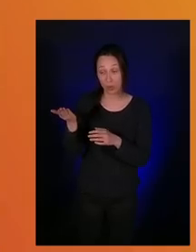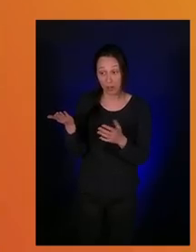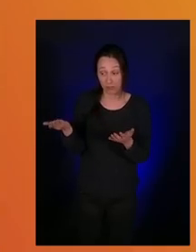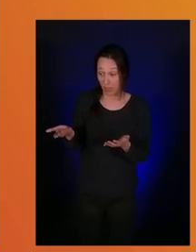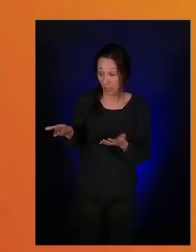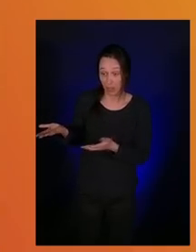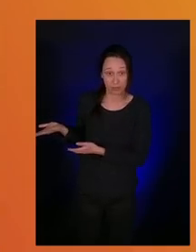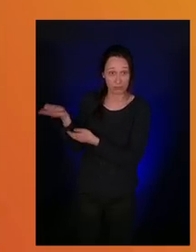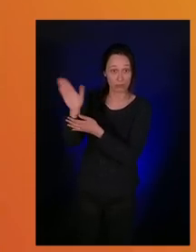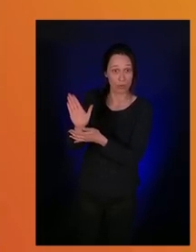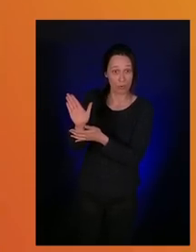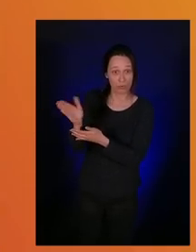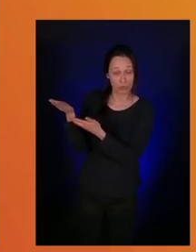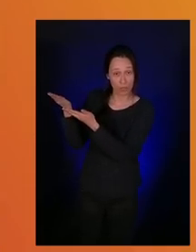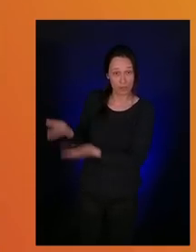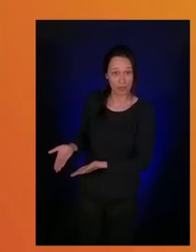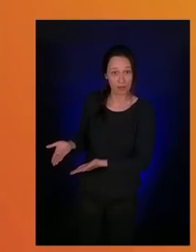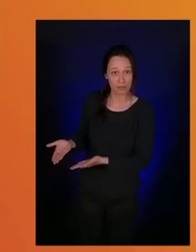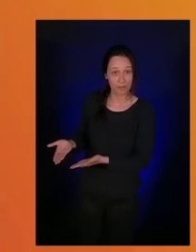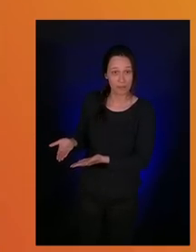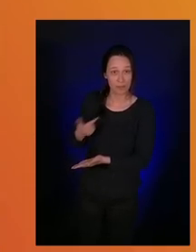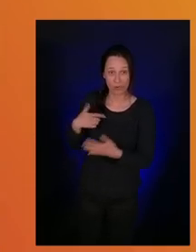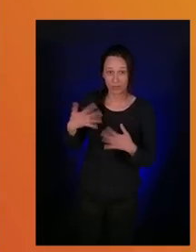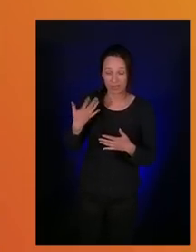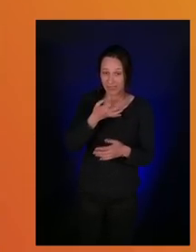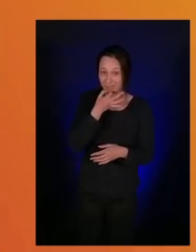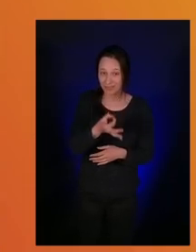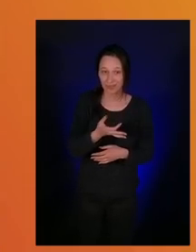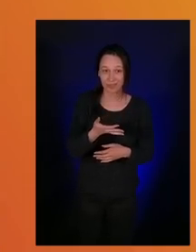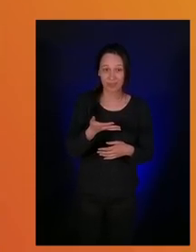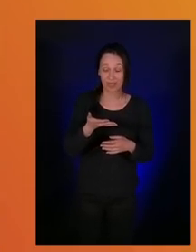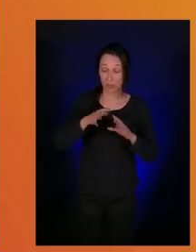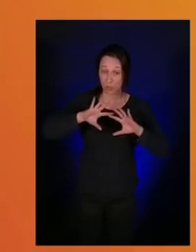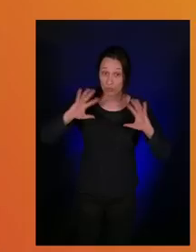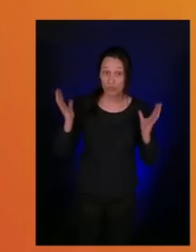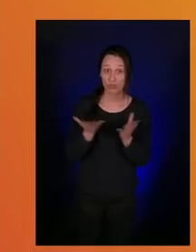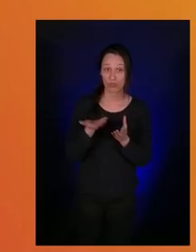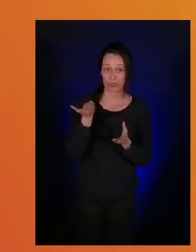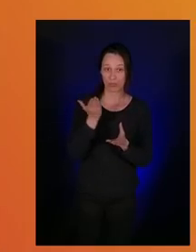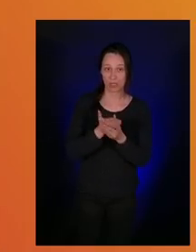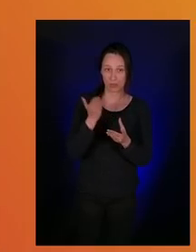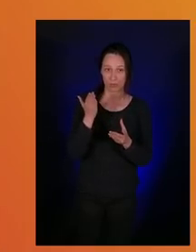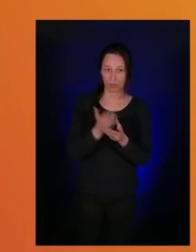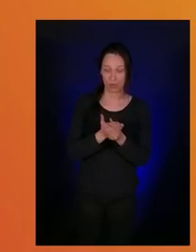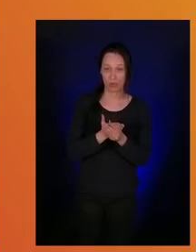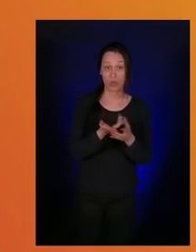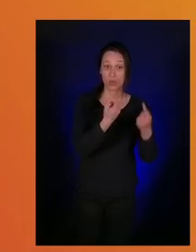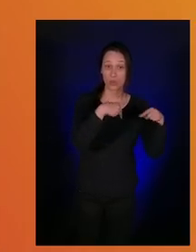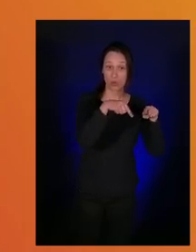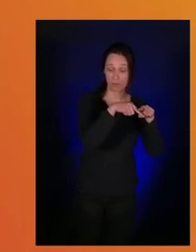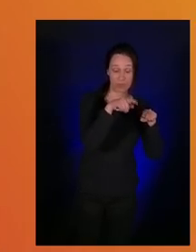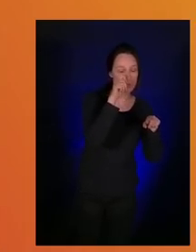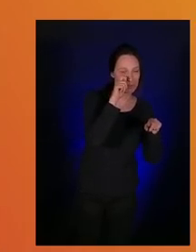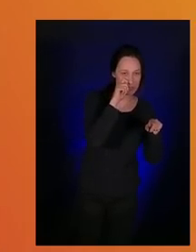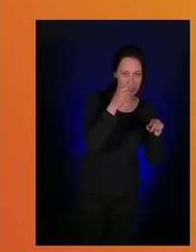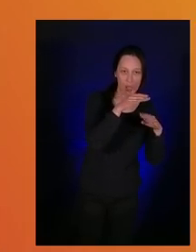qu'ils sont là. Je me suis évertué à répéter que l'ensemble des documents qui ont été certifiés par un commissaire aux comptes,